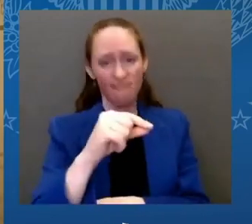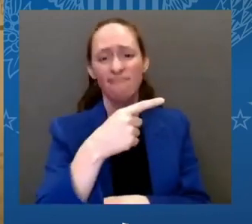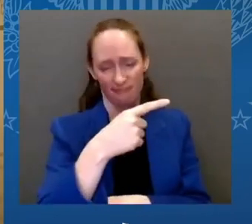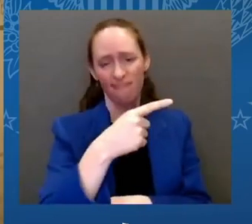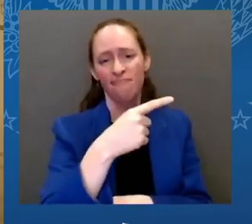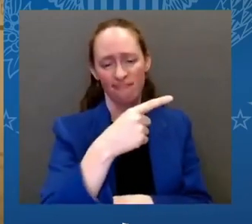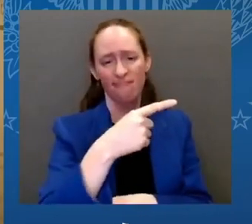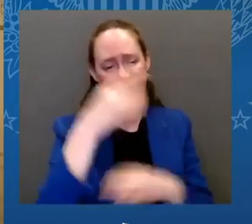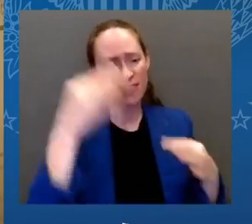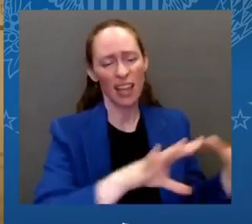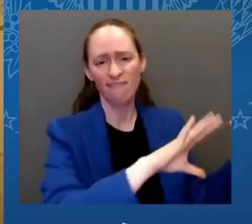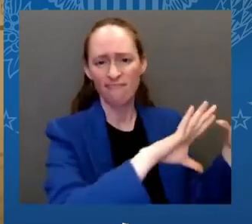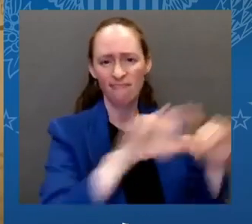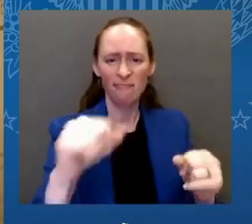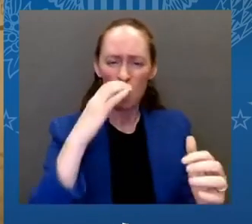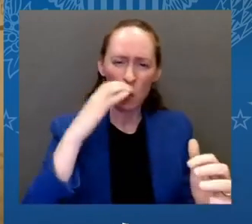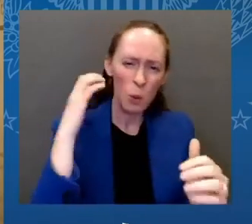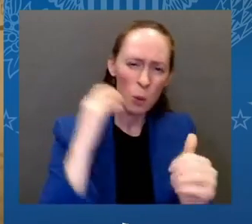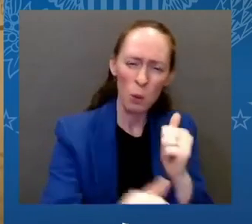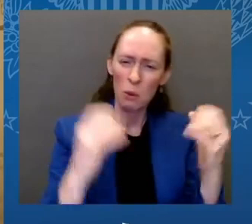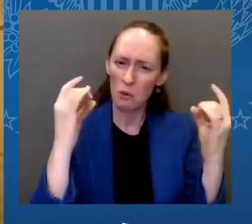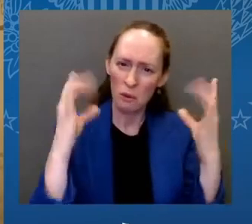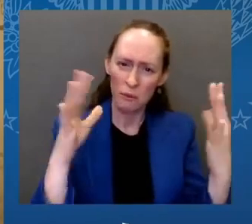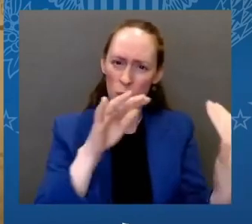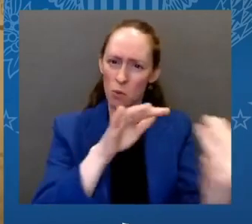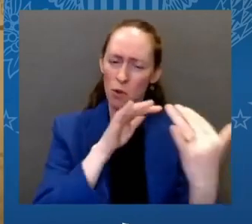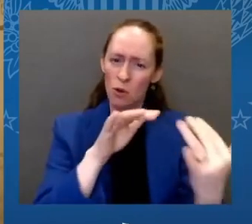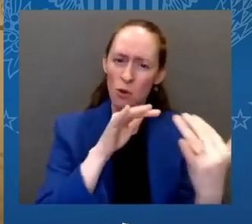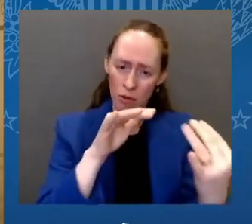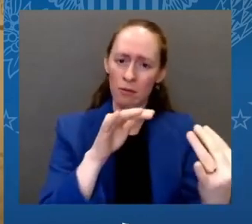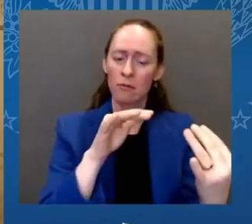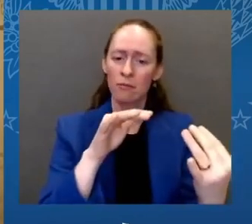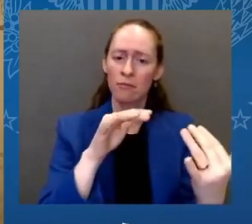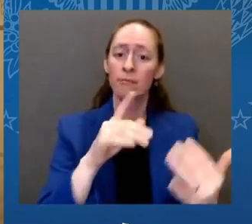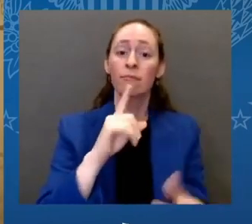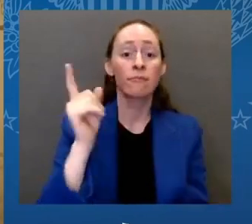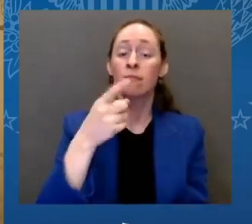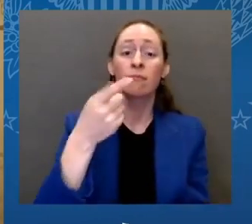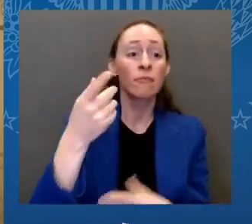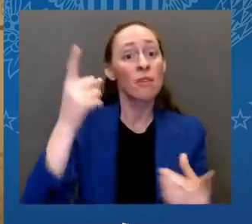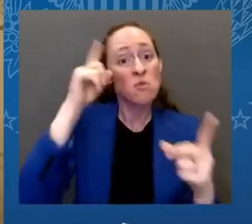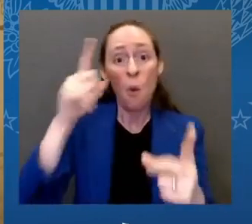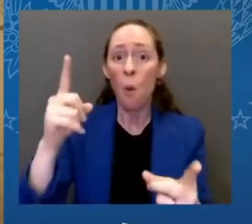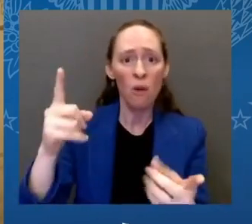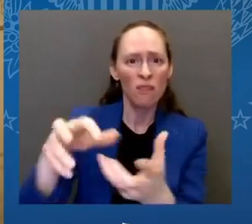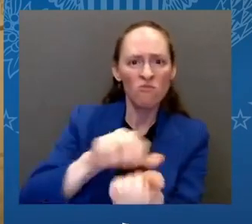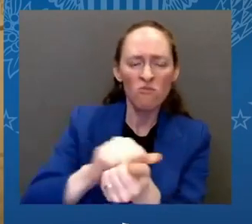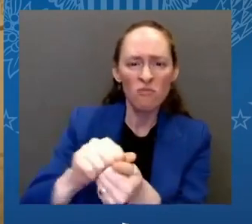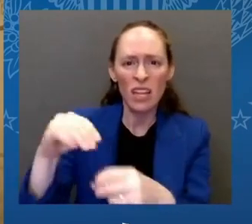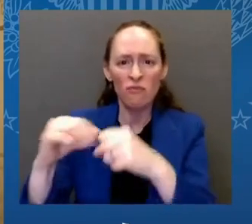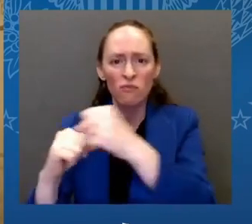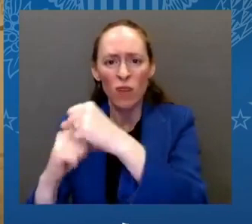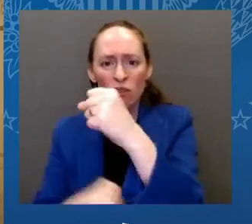лютому. І росіяни своїми ударами по критичній інфраструктурі роблять